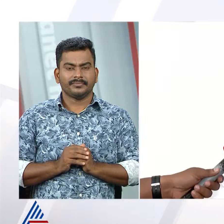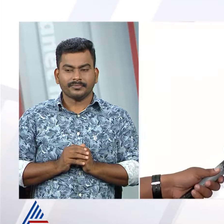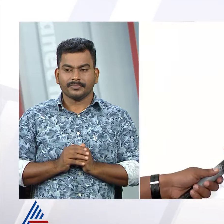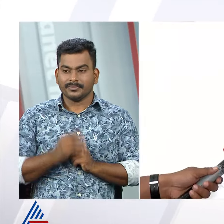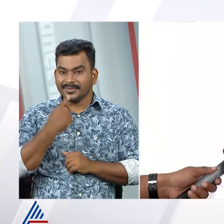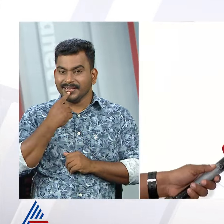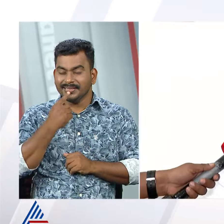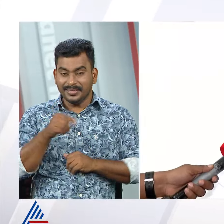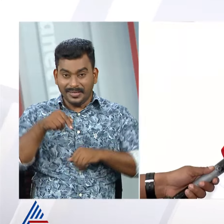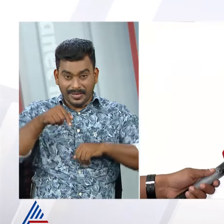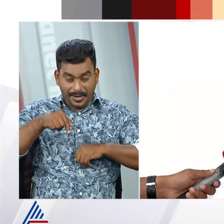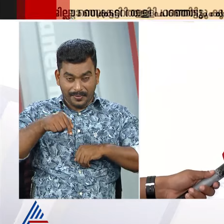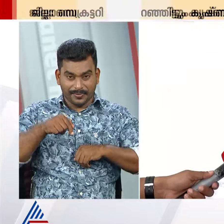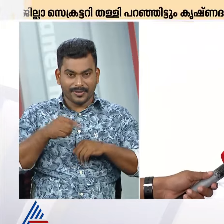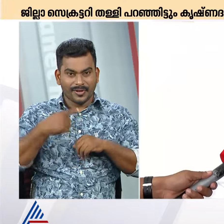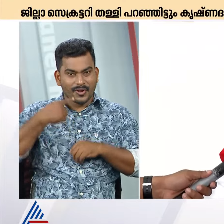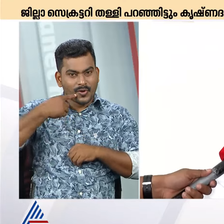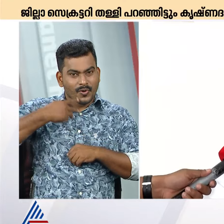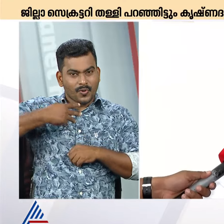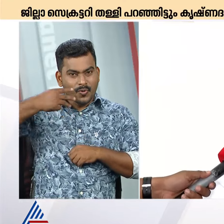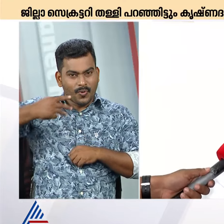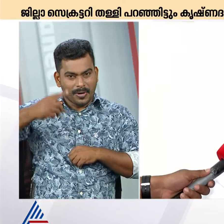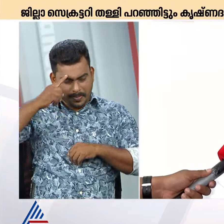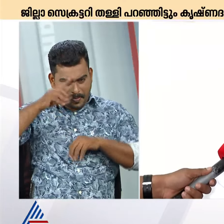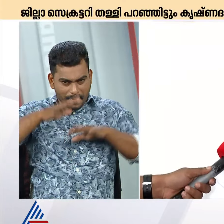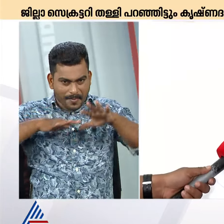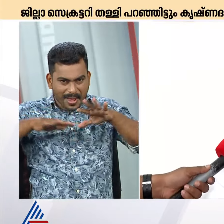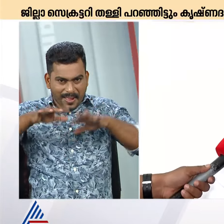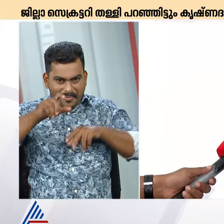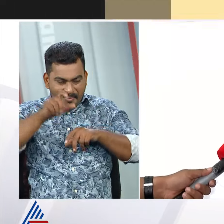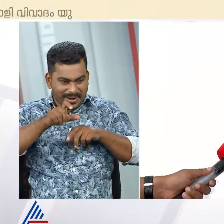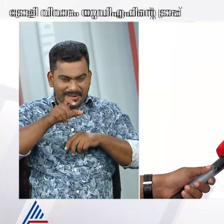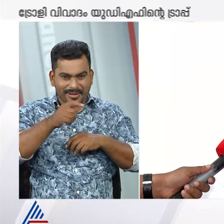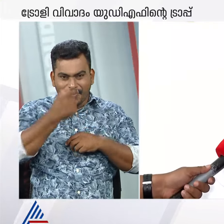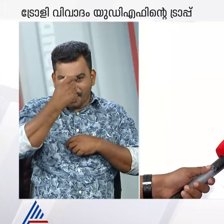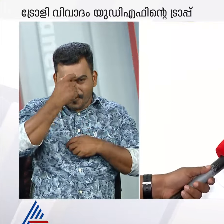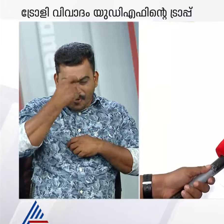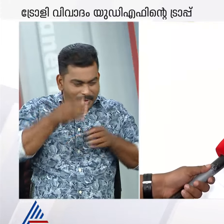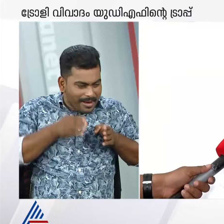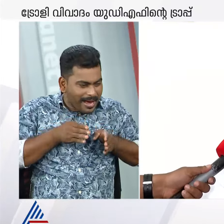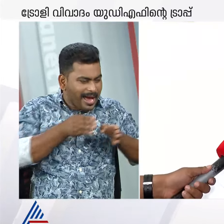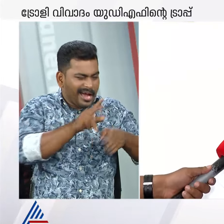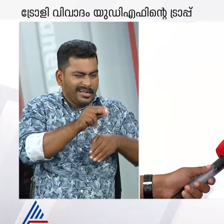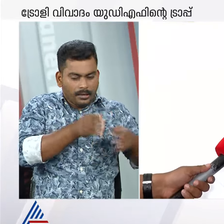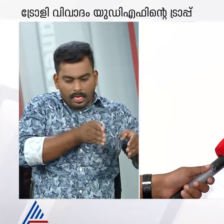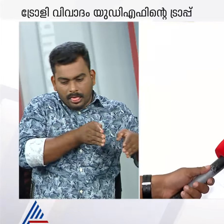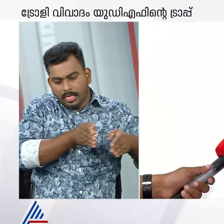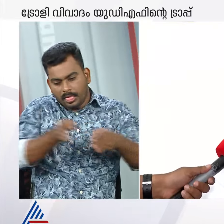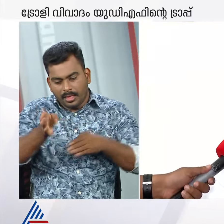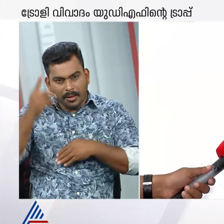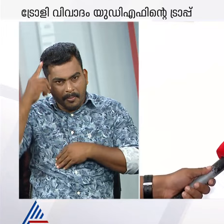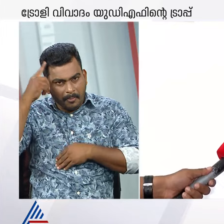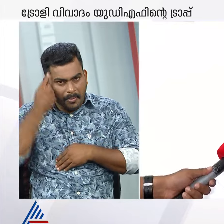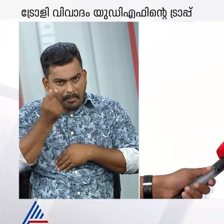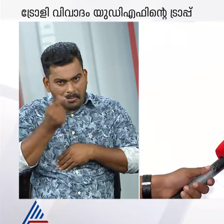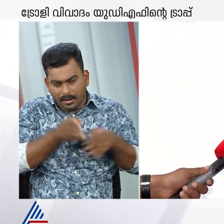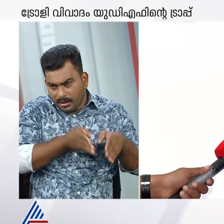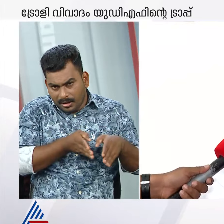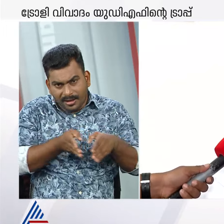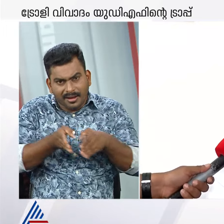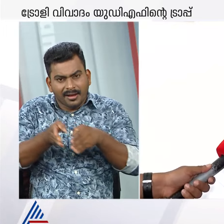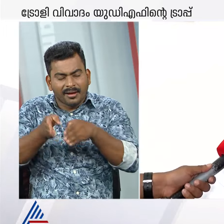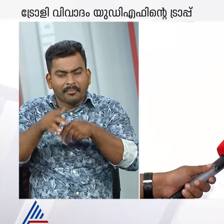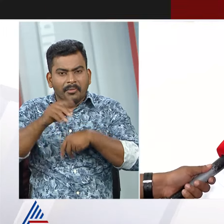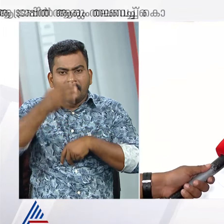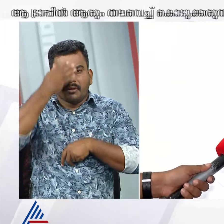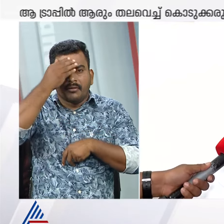ട്രാപ്പ് എന്ന് പറഞ്ഞാൽ അതിൻ്റെ അർത്ഥം ജനങ്ങളുടെ പ്രശ്നങ്ങൾ ചർച്ച ചെയ്യാതെ ഈ മഞ്ഞപ്പെട്ടി നീലപ്പെട്ടി വിവാദത്തിലേക്ക് മുഴുവൻ കൊണ്ടുപോവുക.